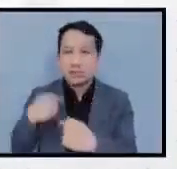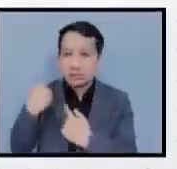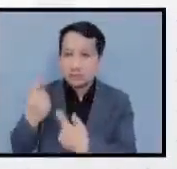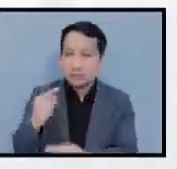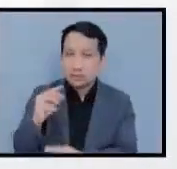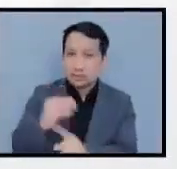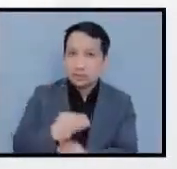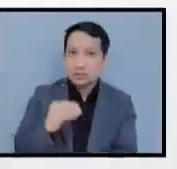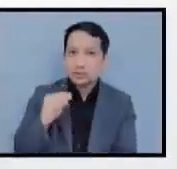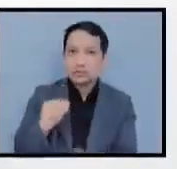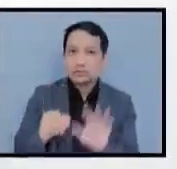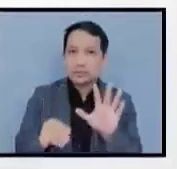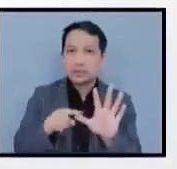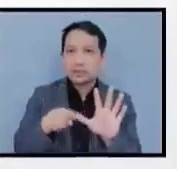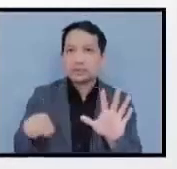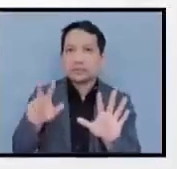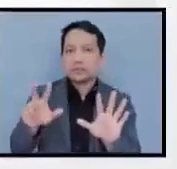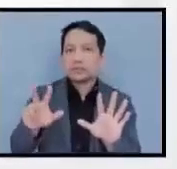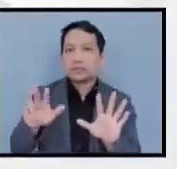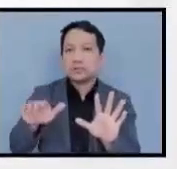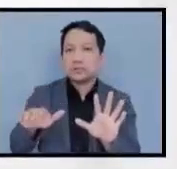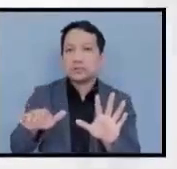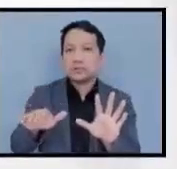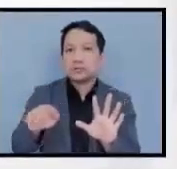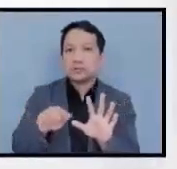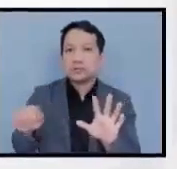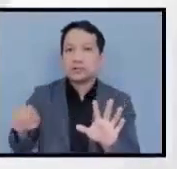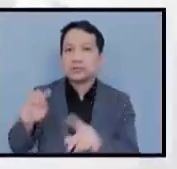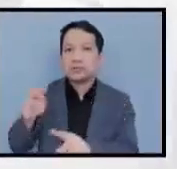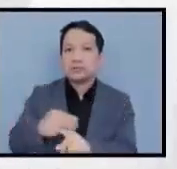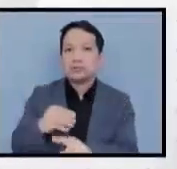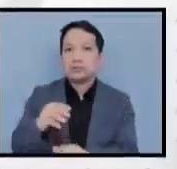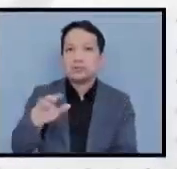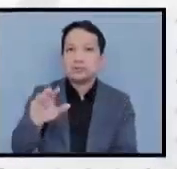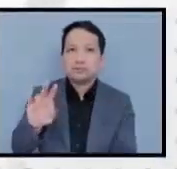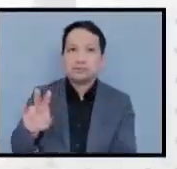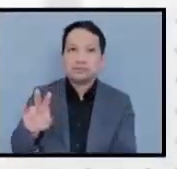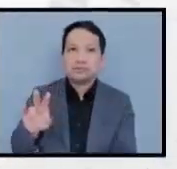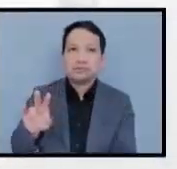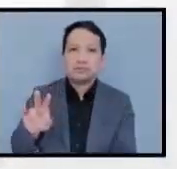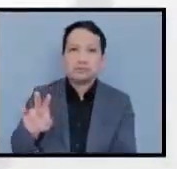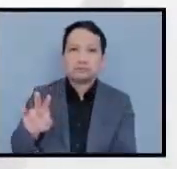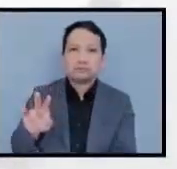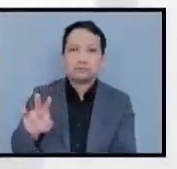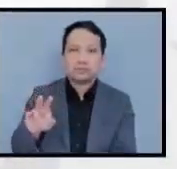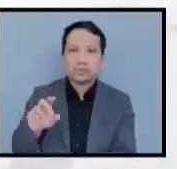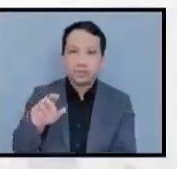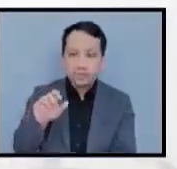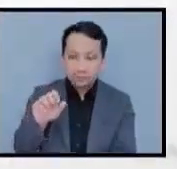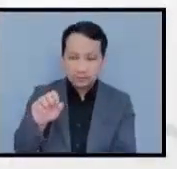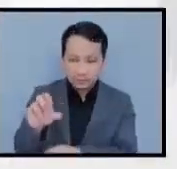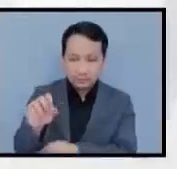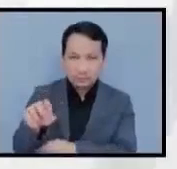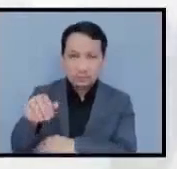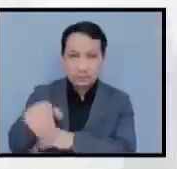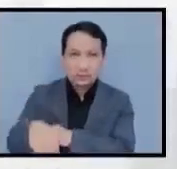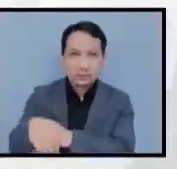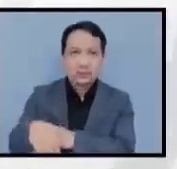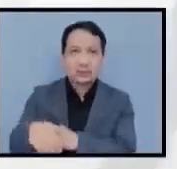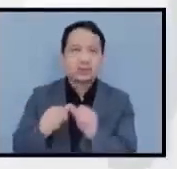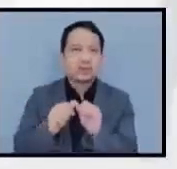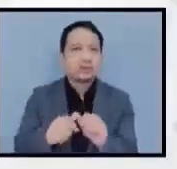alas 3 ng hapon, hanggang March 7, alas 11:59 ng gabi. Apektado ang higit kalahating